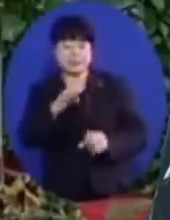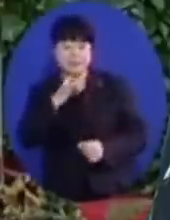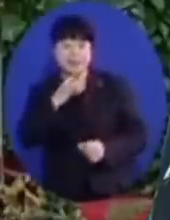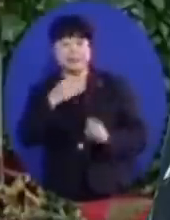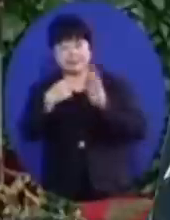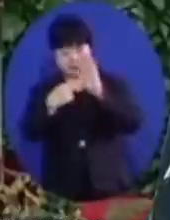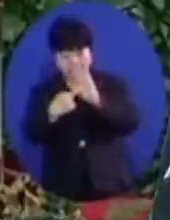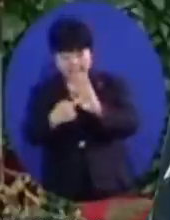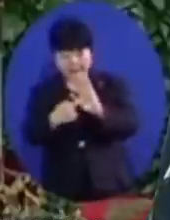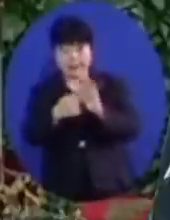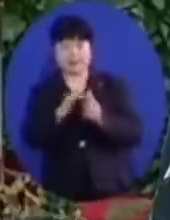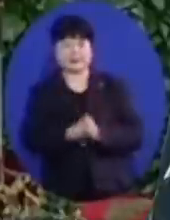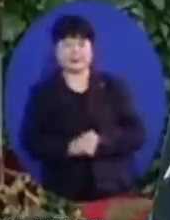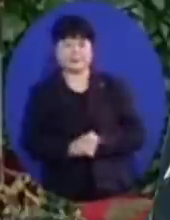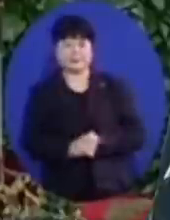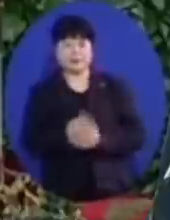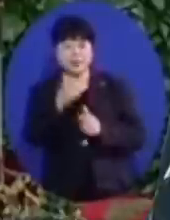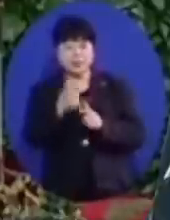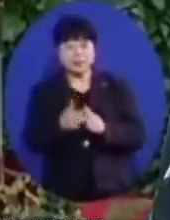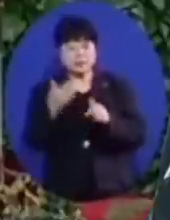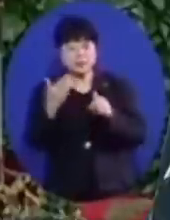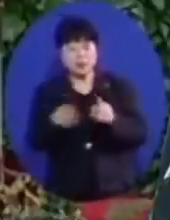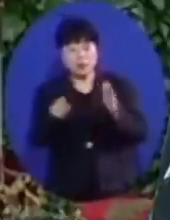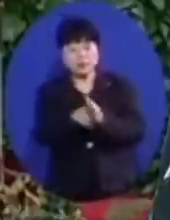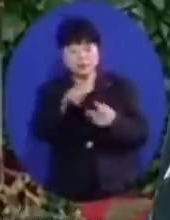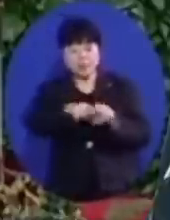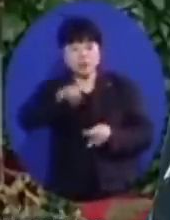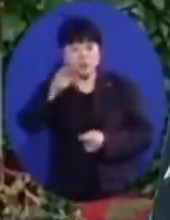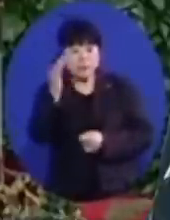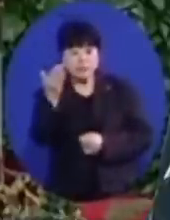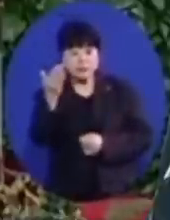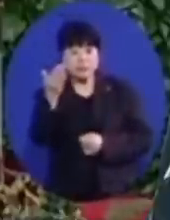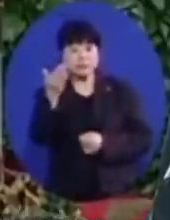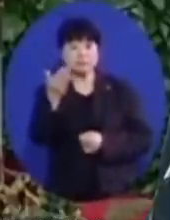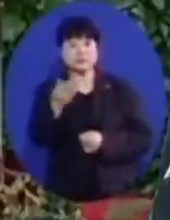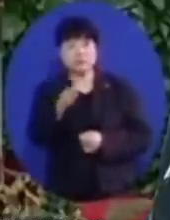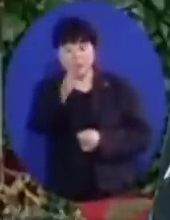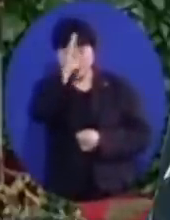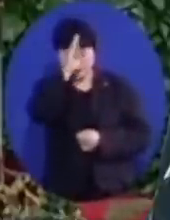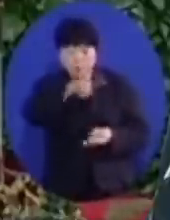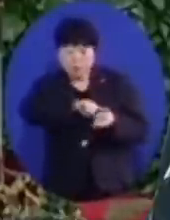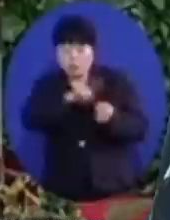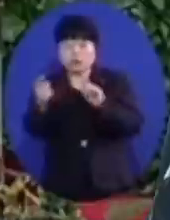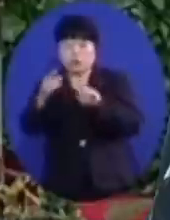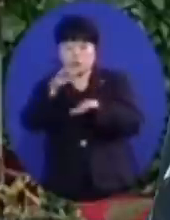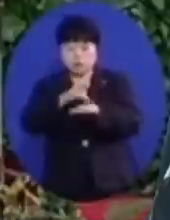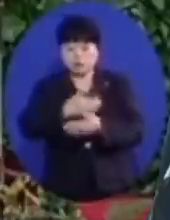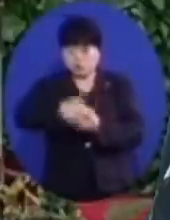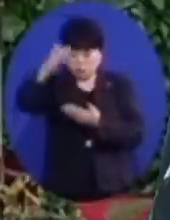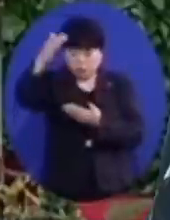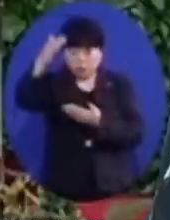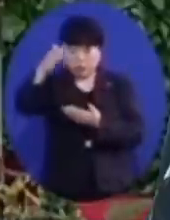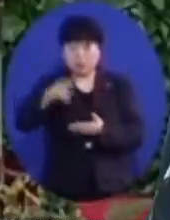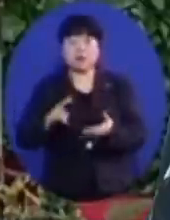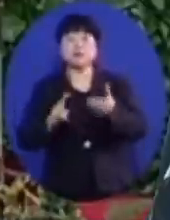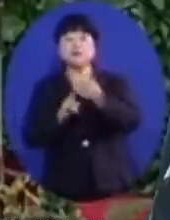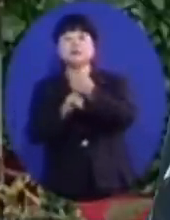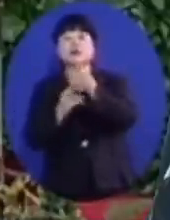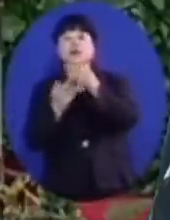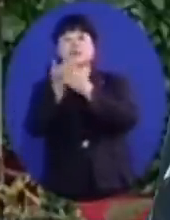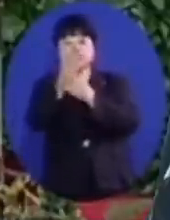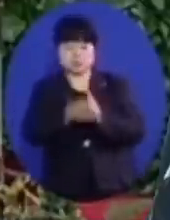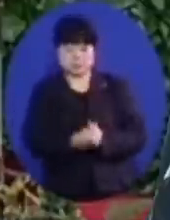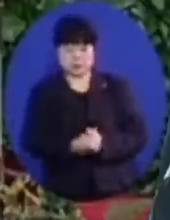나타난다고 말했습니다 예수님께서 내 믿음대로 되리라고 말씀하실 때 병자가 치유되고 귀신이 쫓겨나는 큰 기적이 일어났습니다